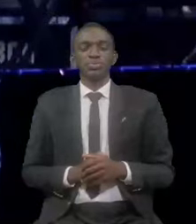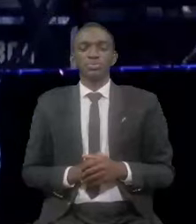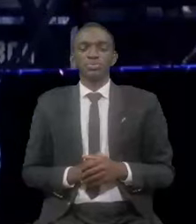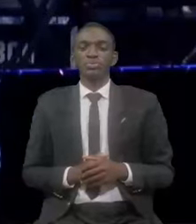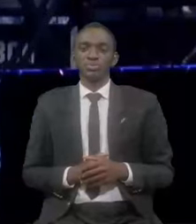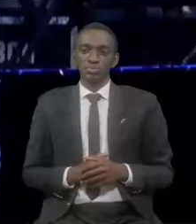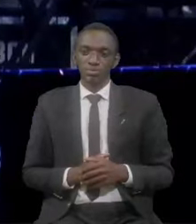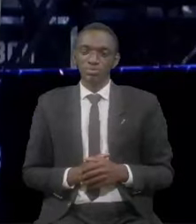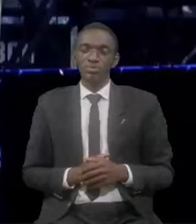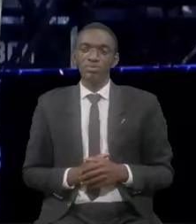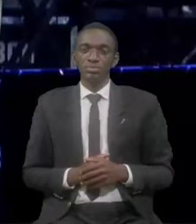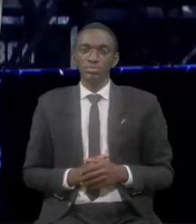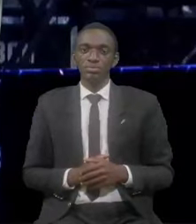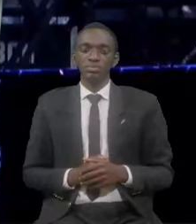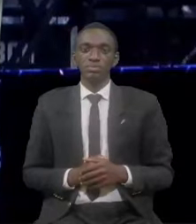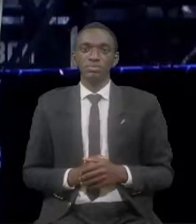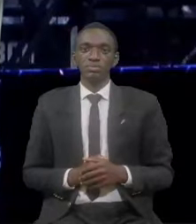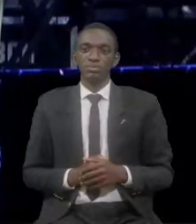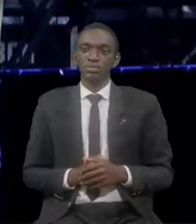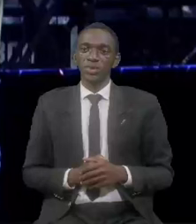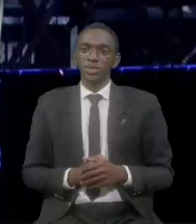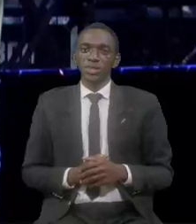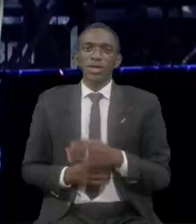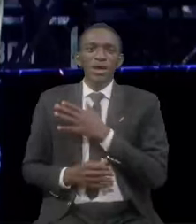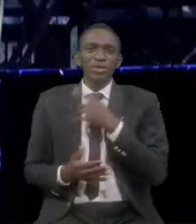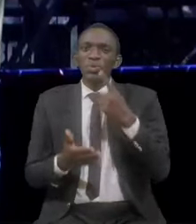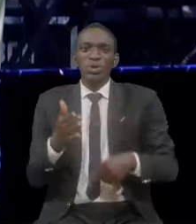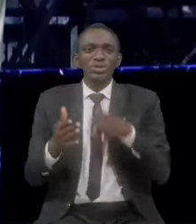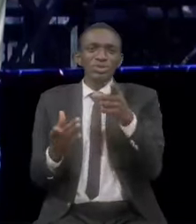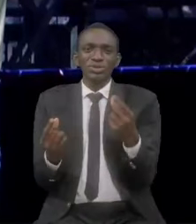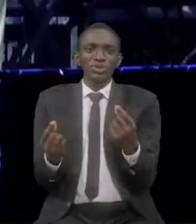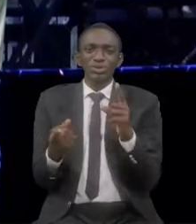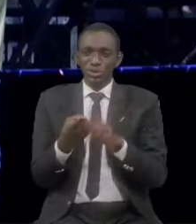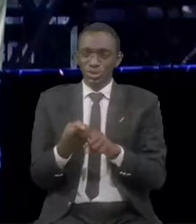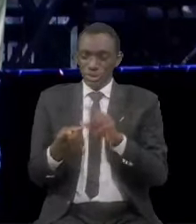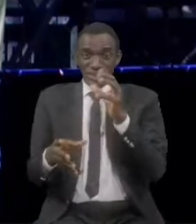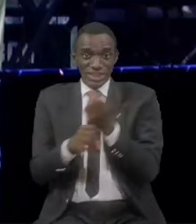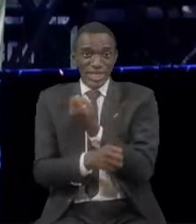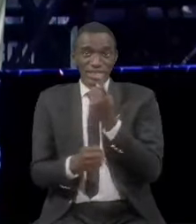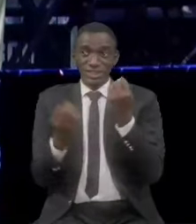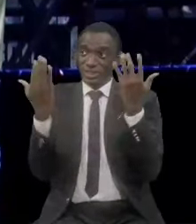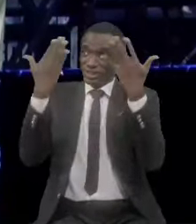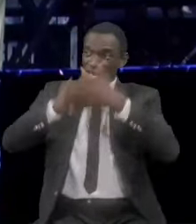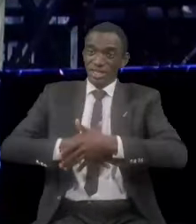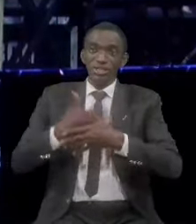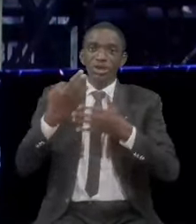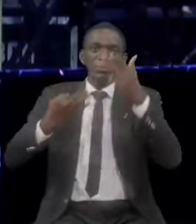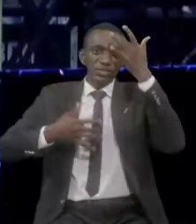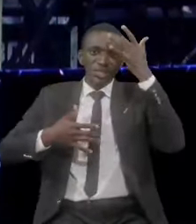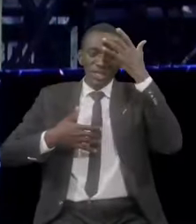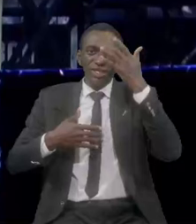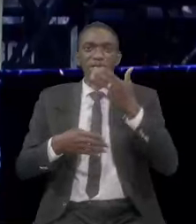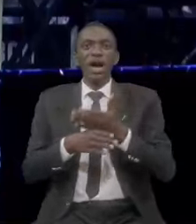vont se dissiper. Qu'est-ce que vous allez faire pour ôter les ténèbres de maladie?